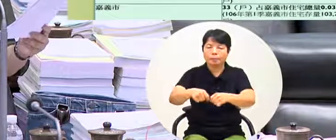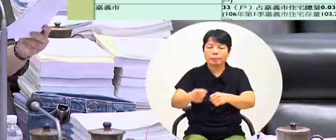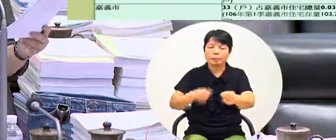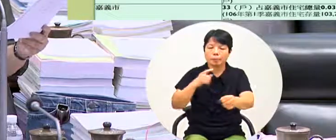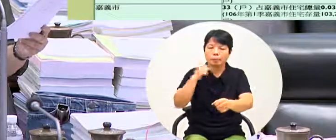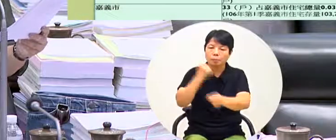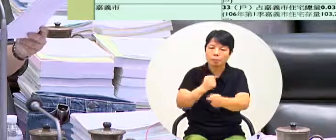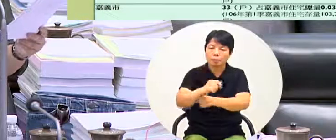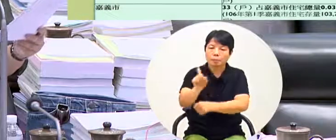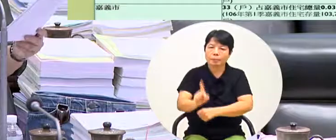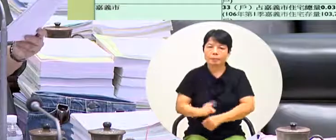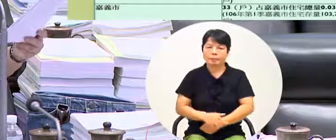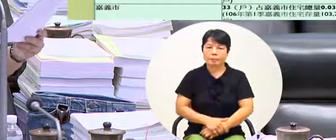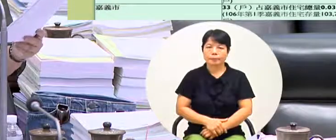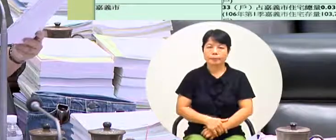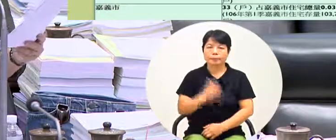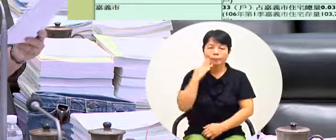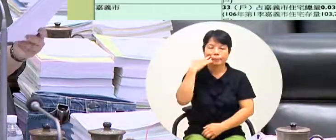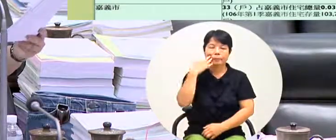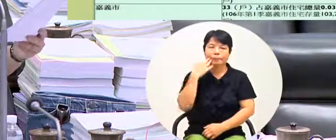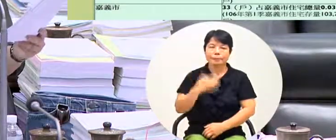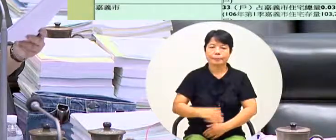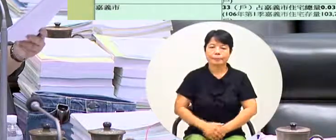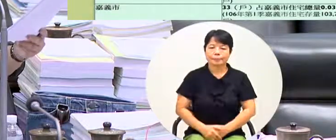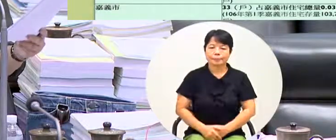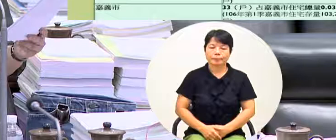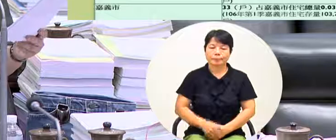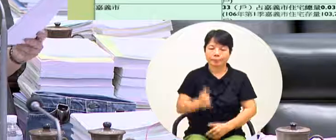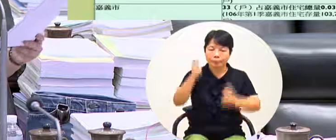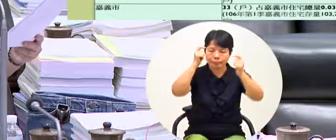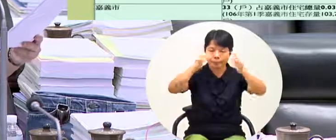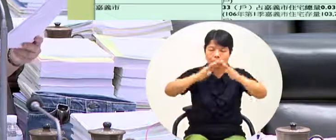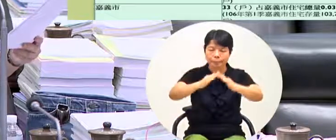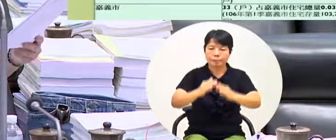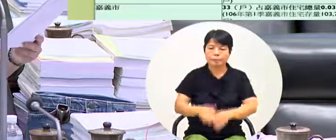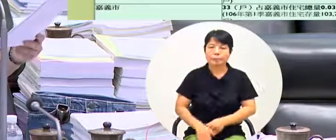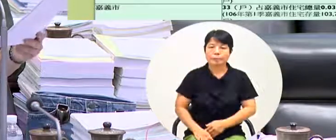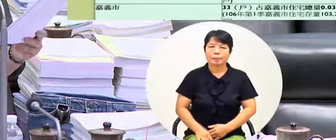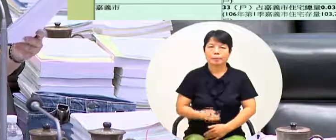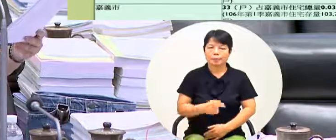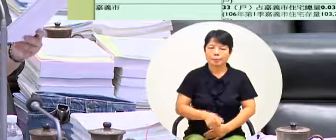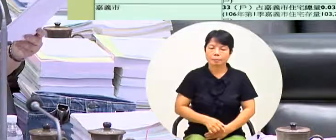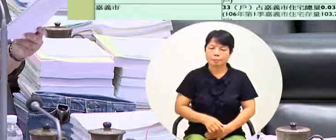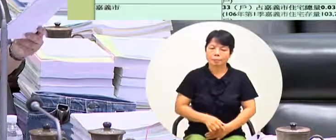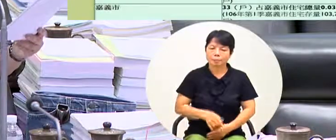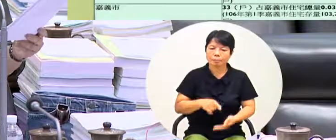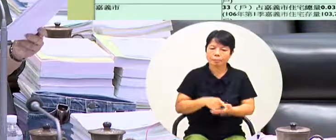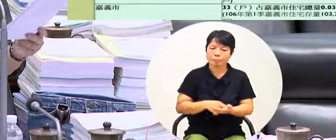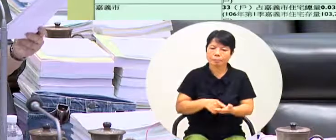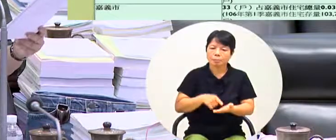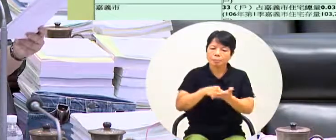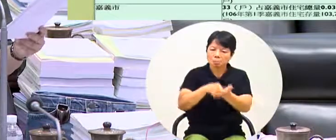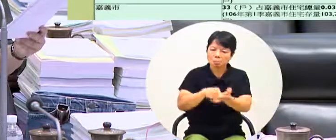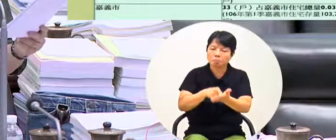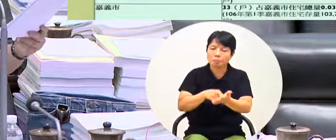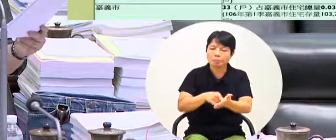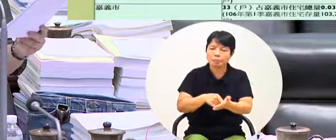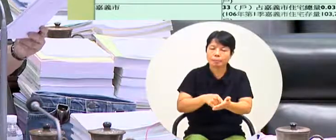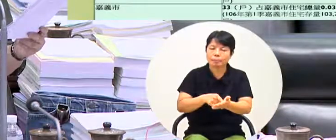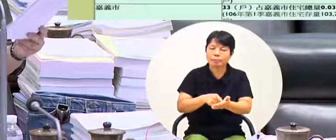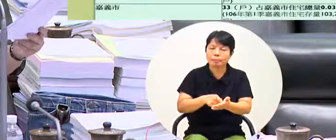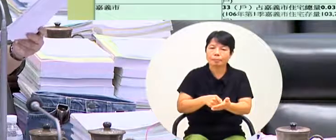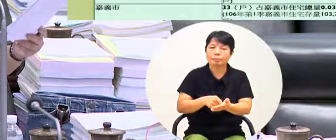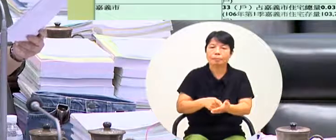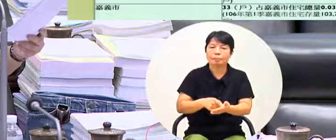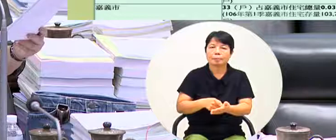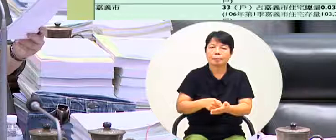果到底是我们高雄的需求量是在哪里？有没有这个数据？也请我们的局长答复我一下，这个社